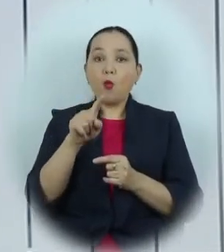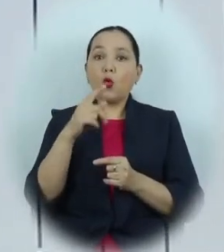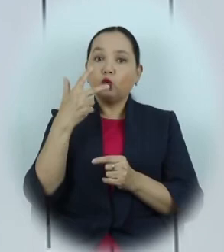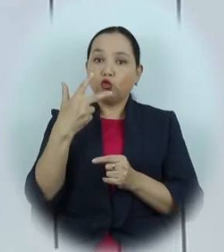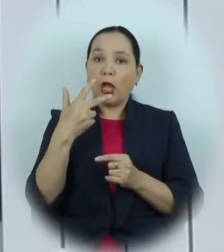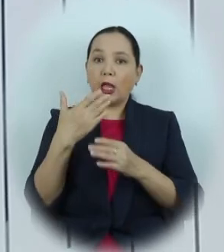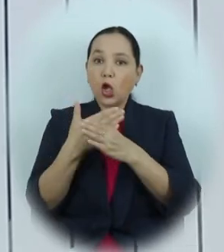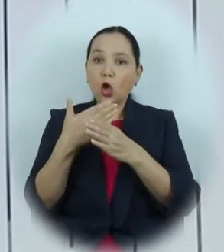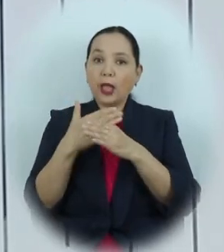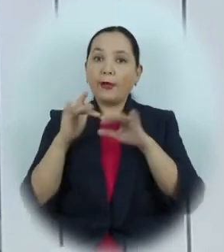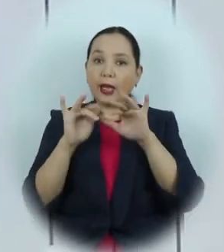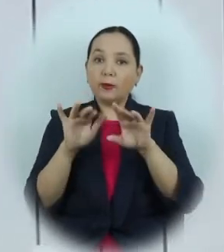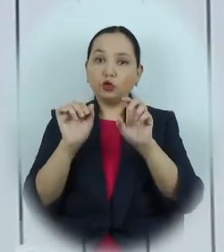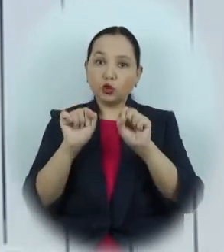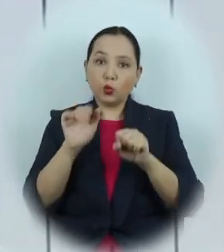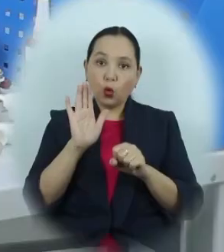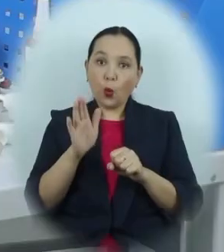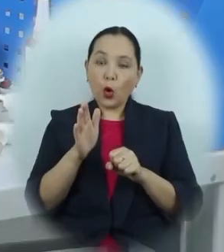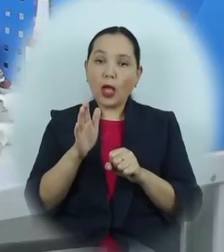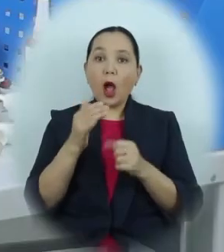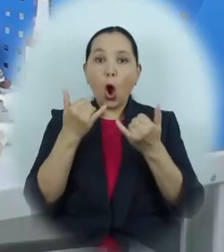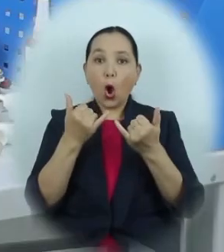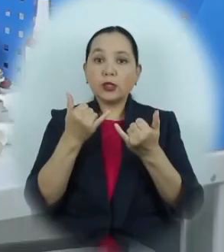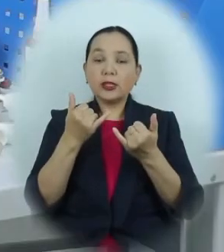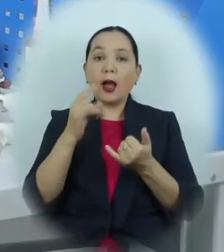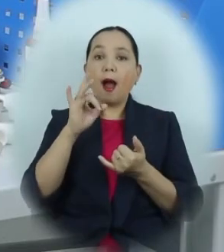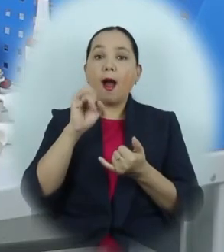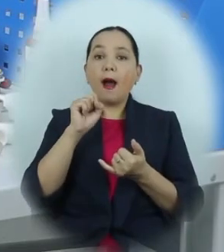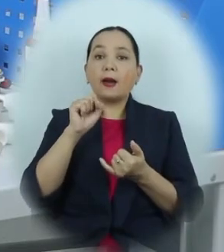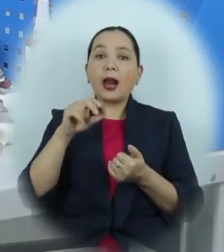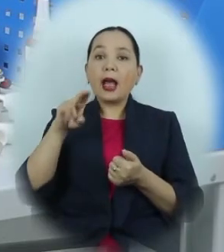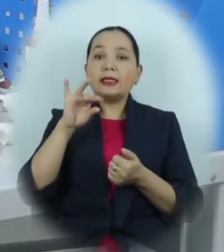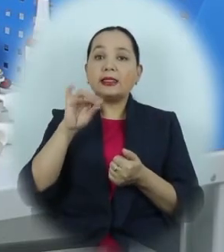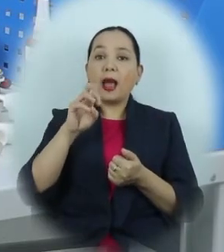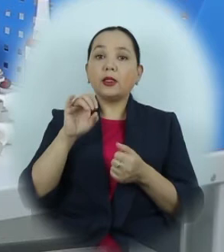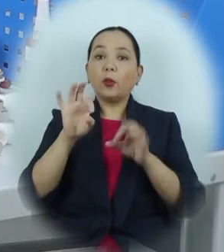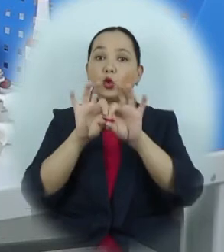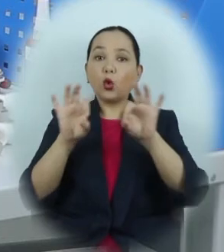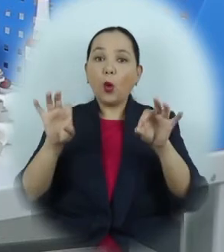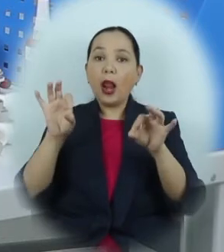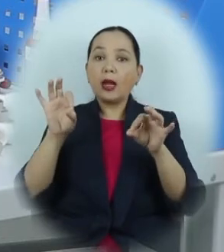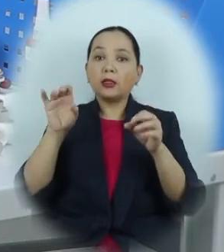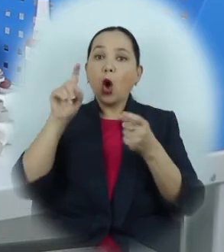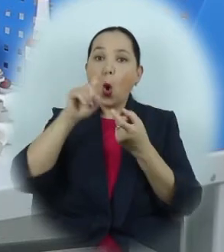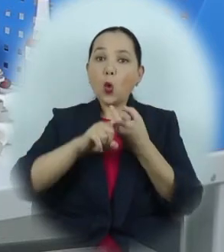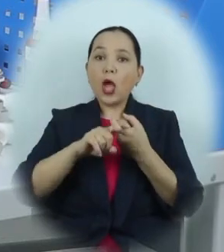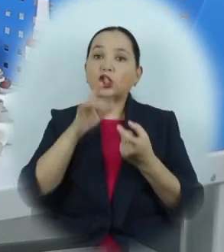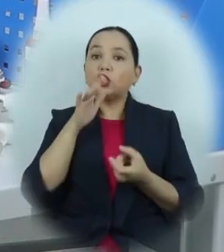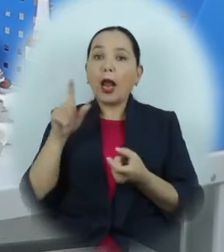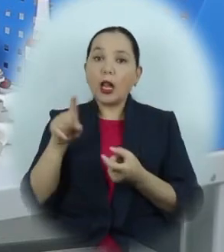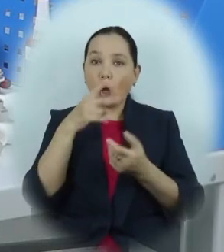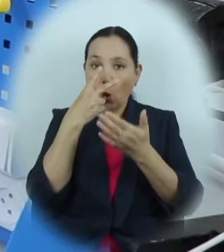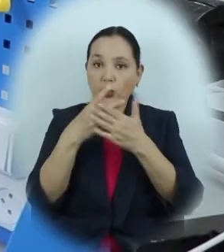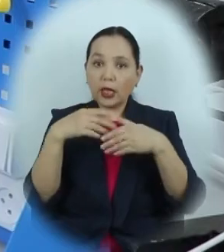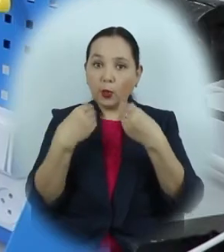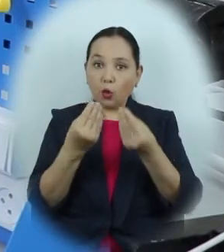talik yordamida qilib chiqishingiz mumkin bo'ladi. Hozir radiatorimizga turbalarni ulash jarayonini ko'rsatib